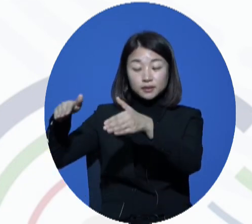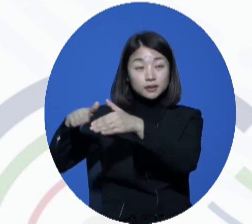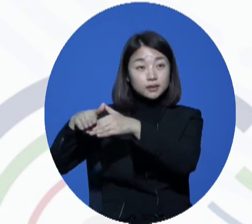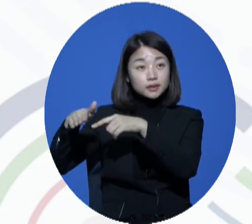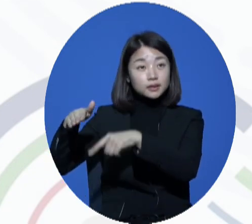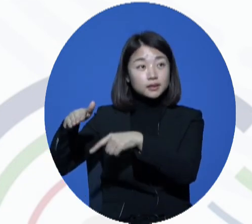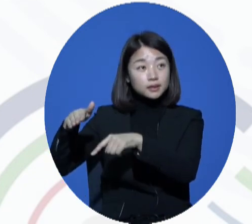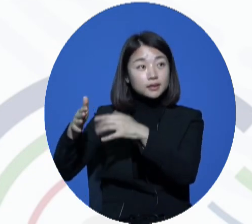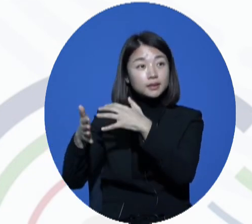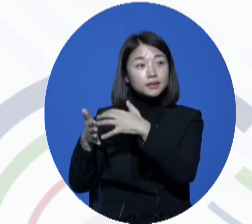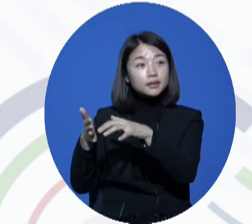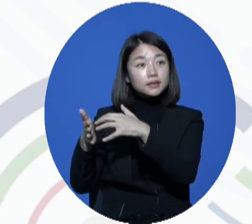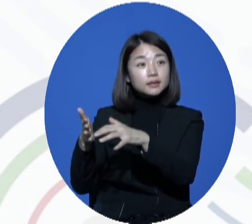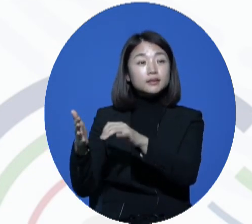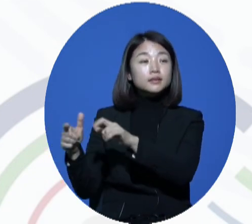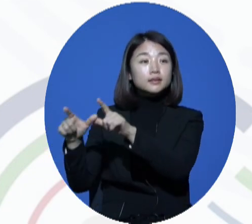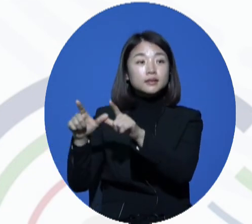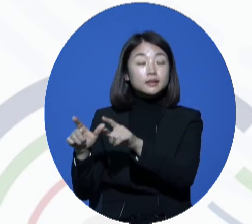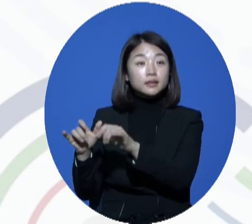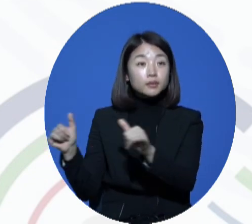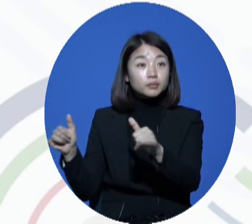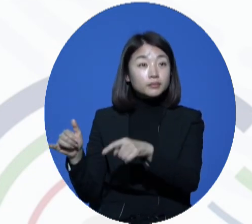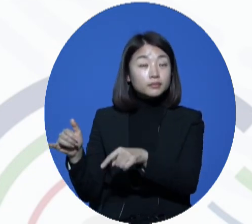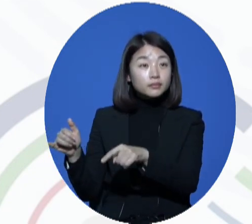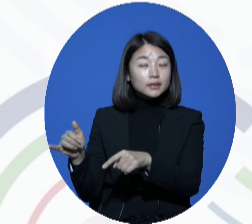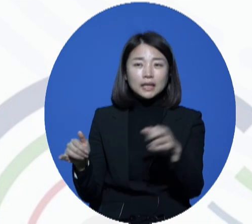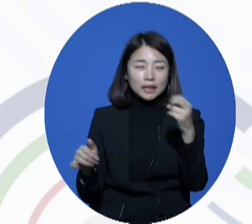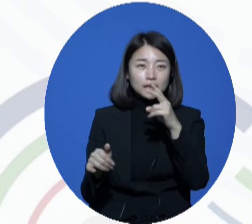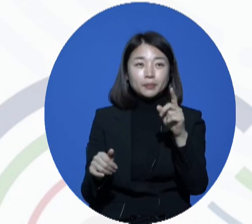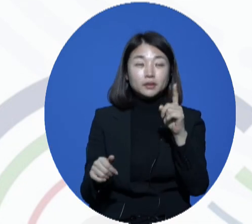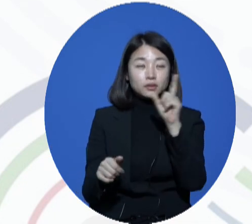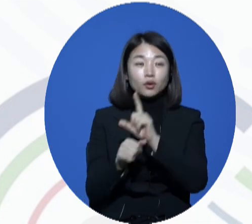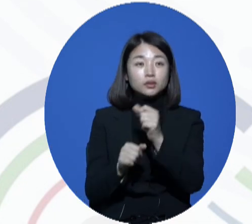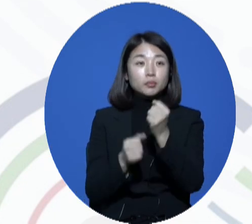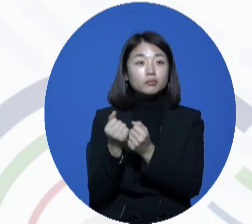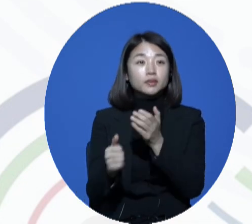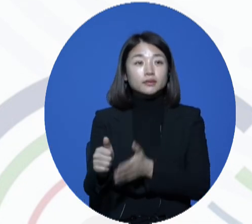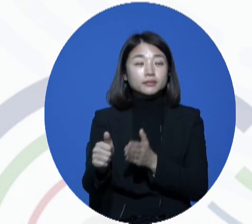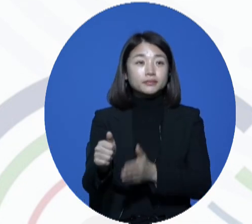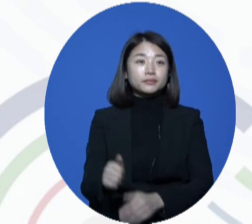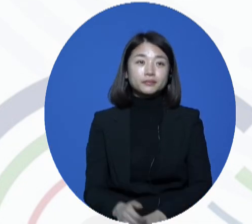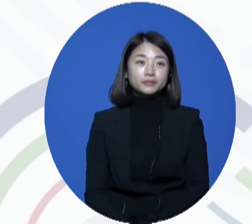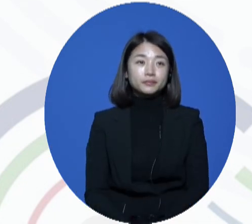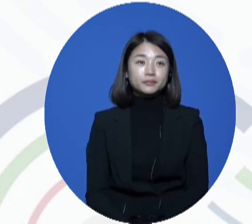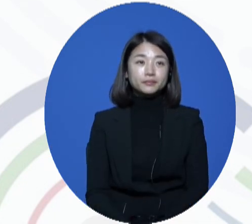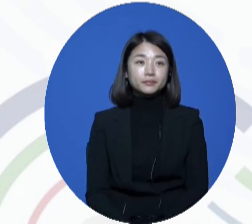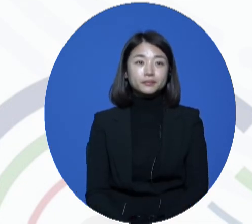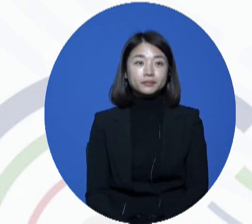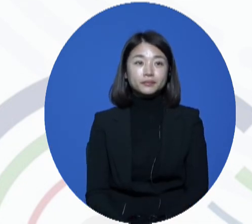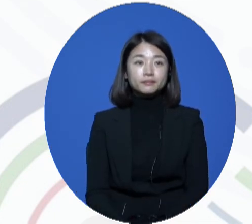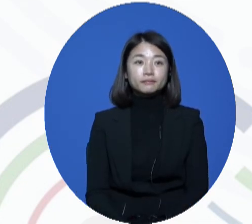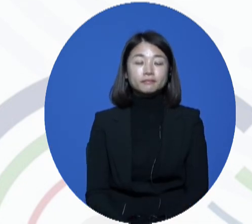되는지에 대해서 혹시 유카 대표님 다시 한번 말씀해 주실 수 있으실까요?